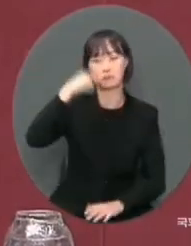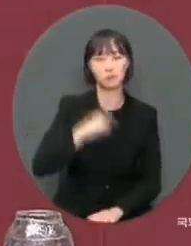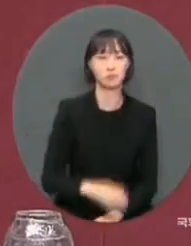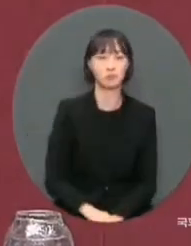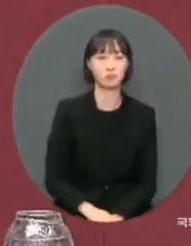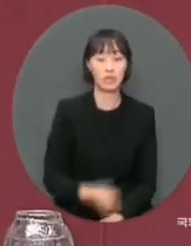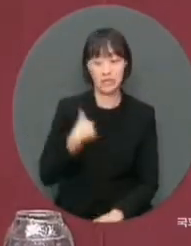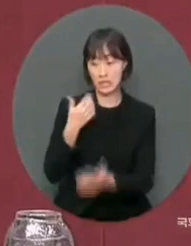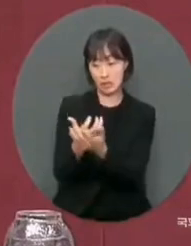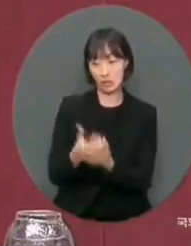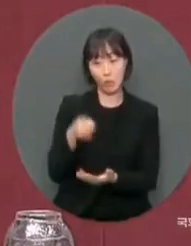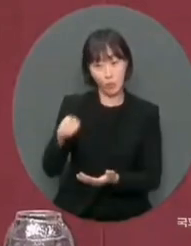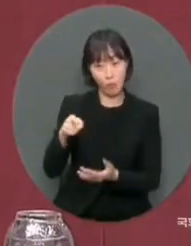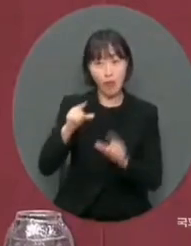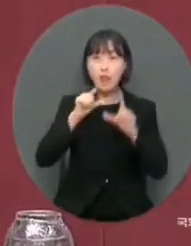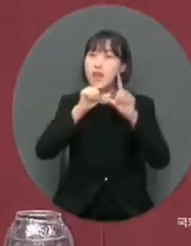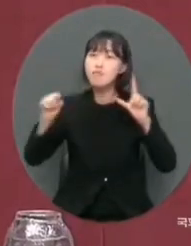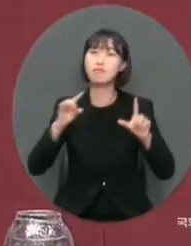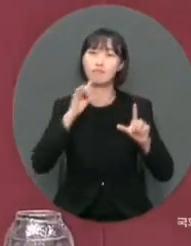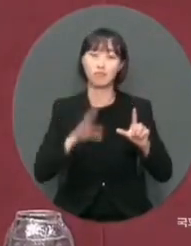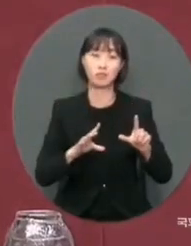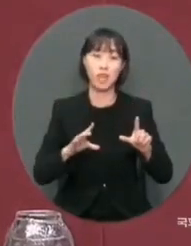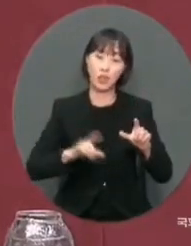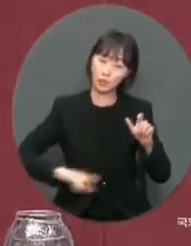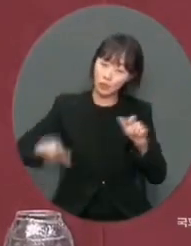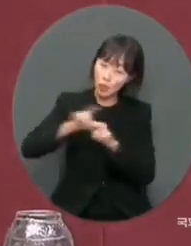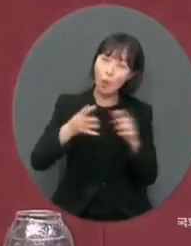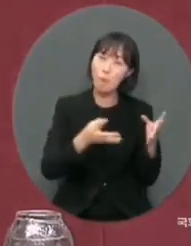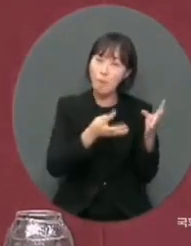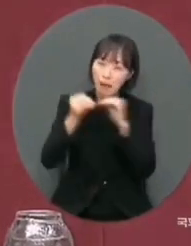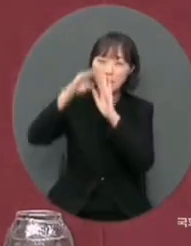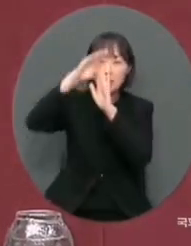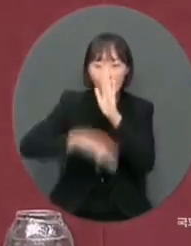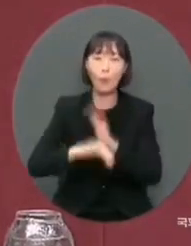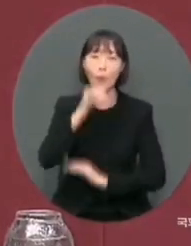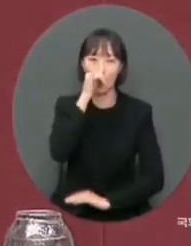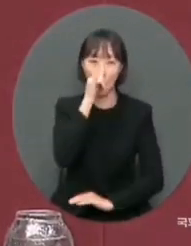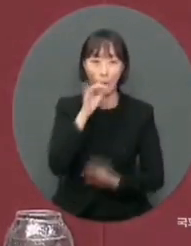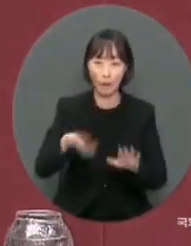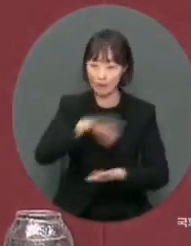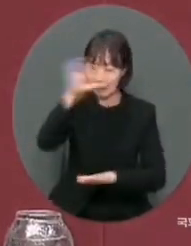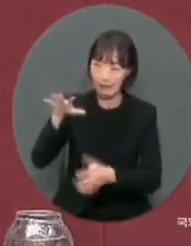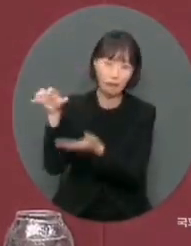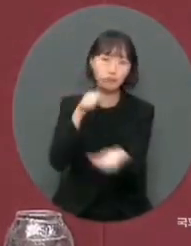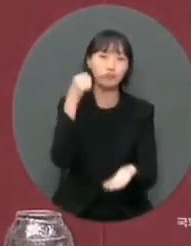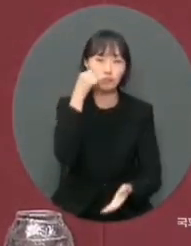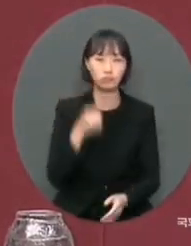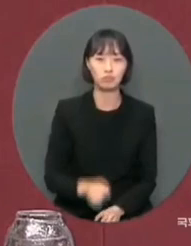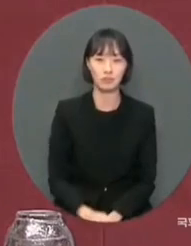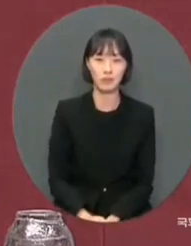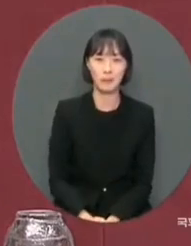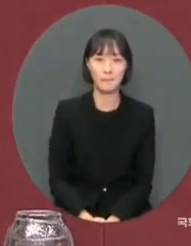일부에 불과합니다. 그보다 훨씬 더 적나라하고 많은 내용들이 이 안에 담겨져 있습니다.